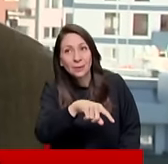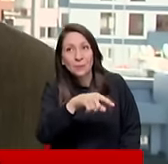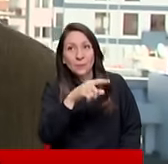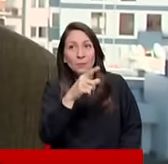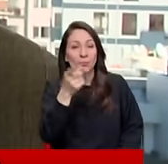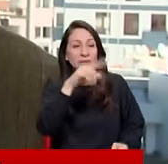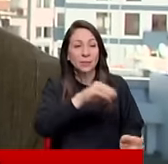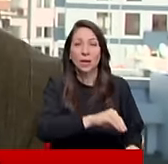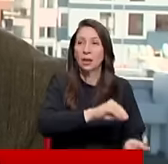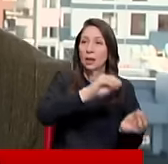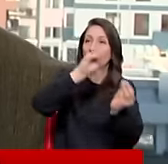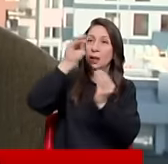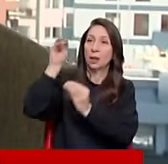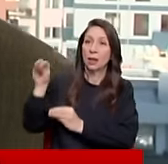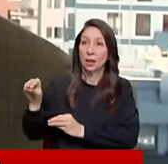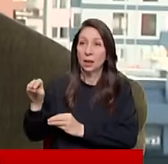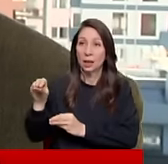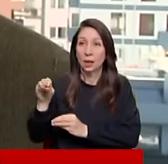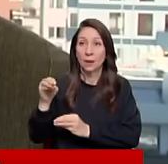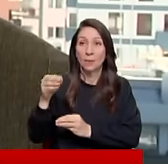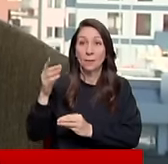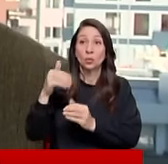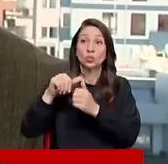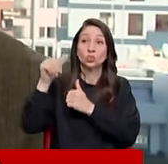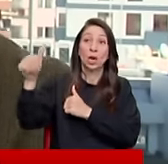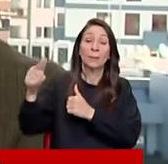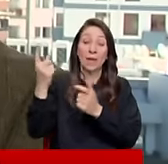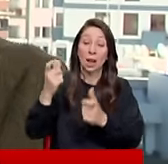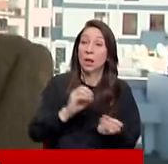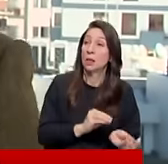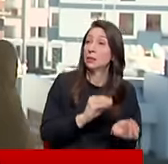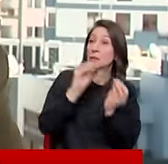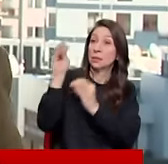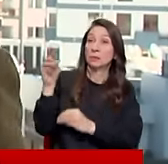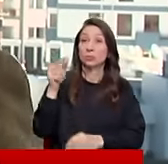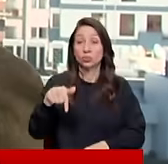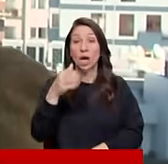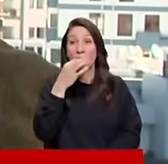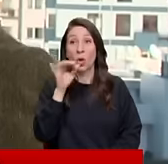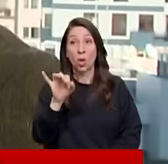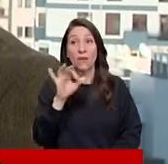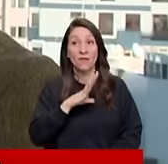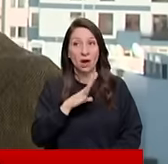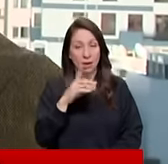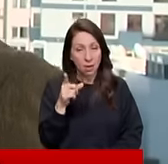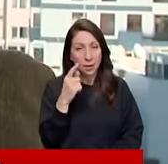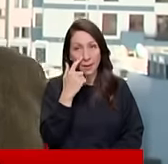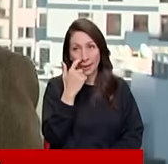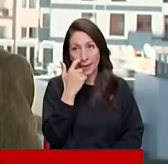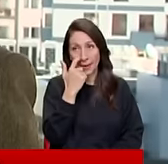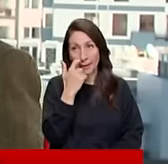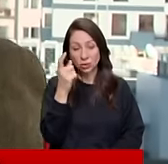bir mahalleye savruluyor. Banlıyor'da bir yere. Evet. Yani uzakta bir yere. Burada şimdi Ankara'da da öyle şeyler oldu ya. Evet.